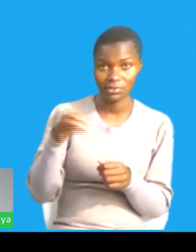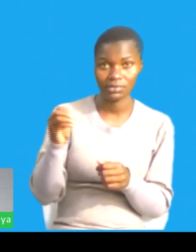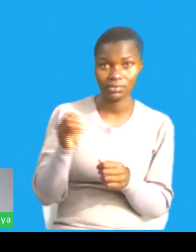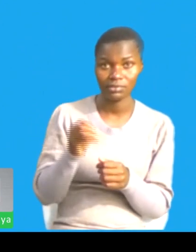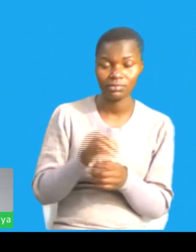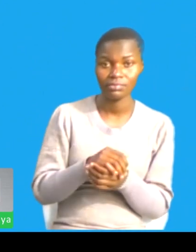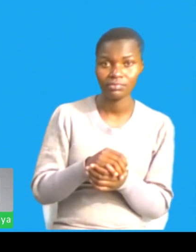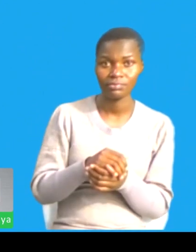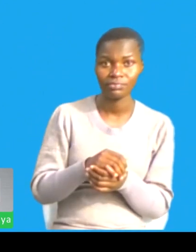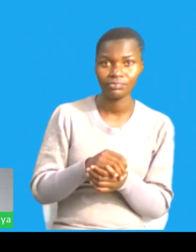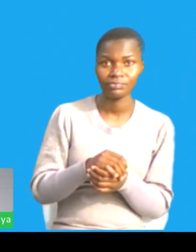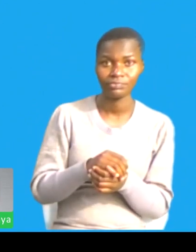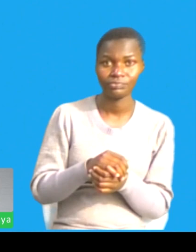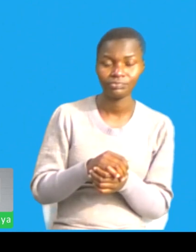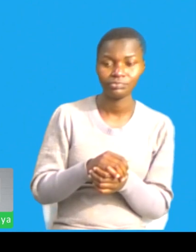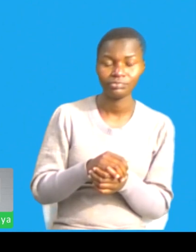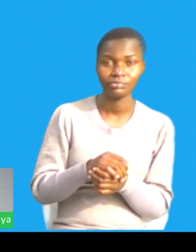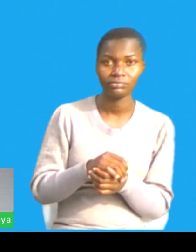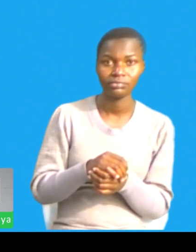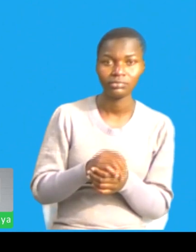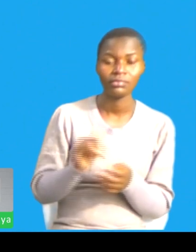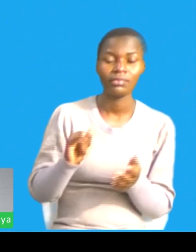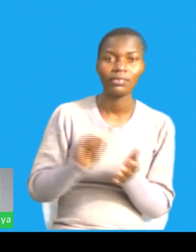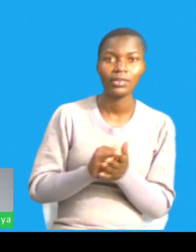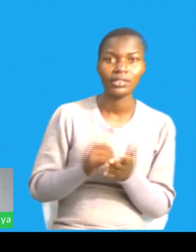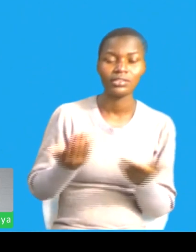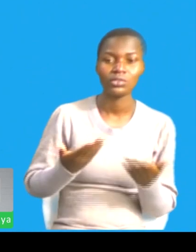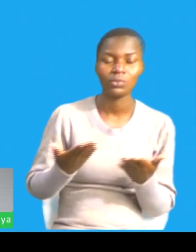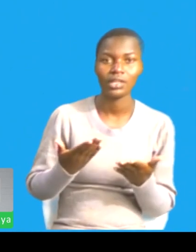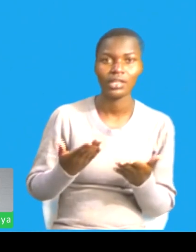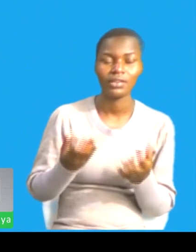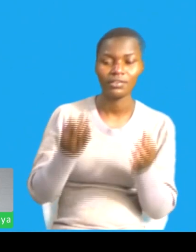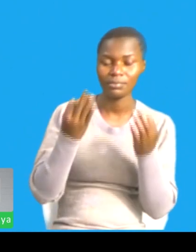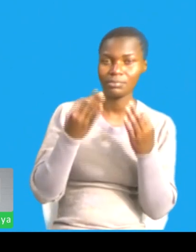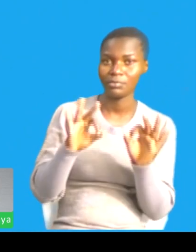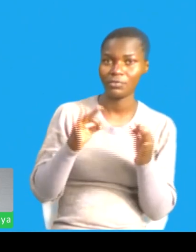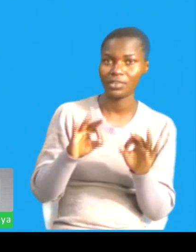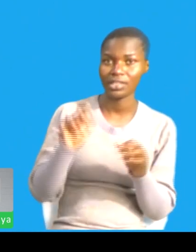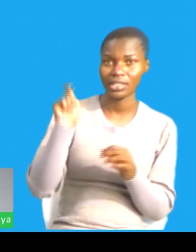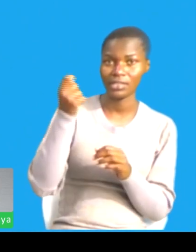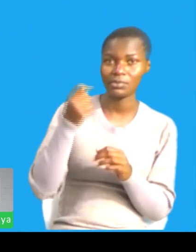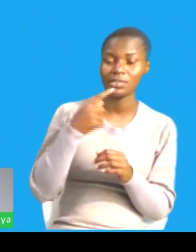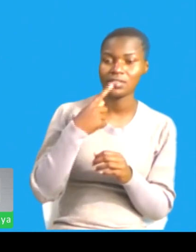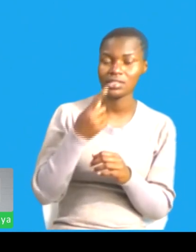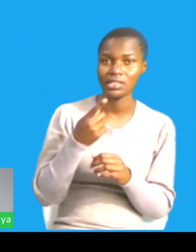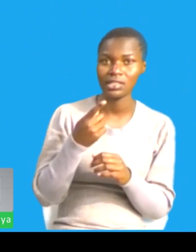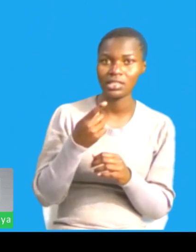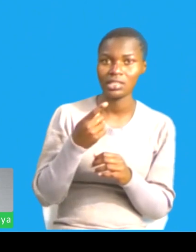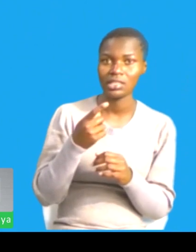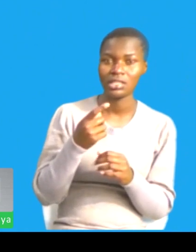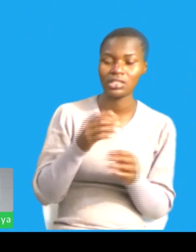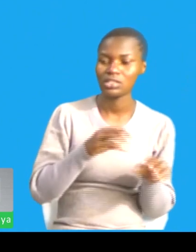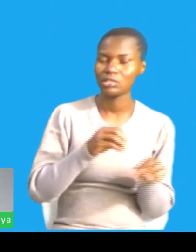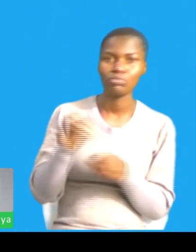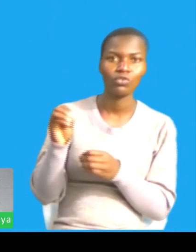subsidies, what is the replacement? Na hiyo ndio mahali sisi kama Afrikenya tunaingia tunasema replacement ni abolishing taxes.